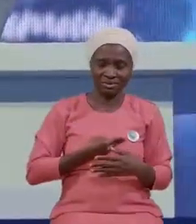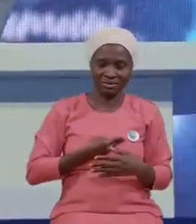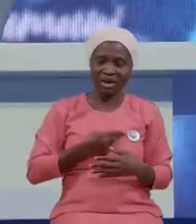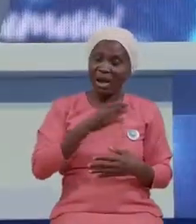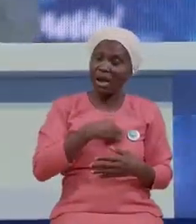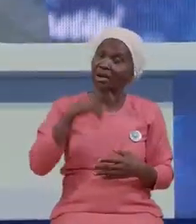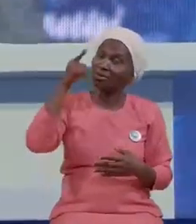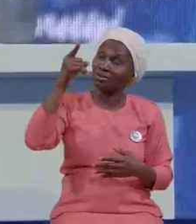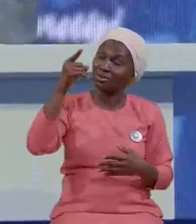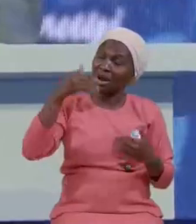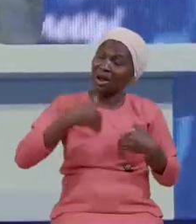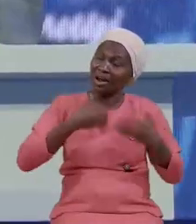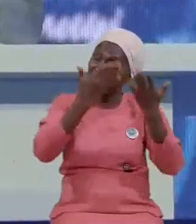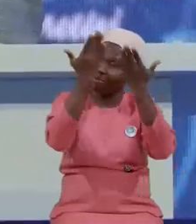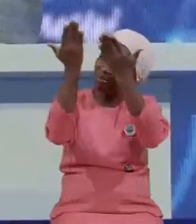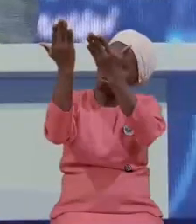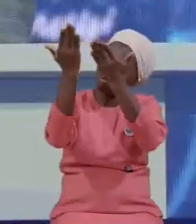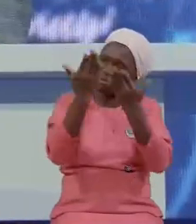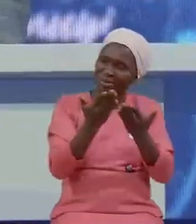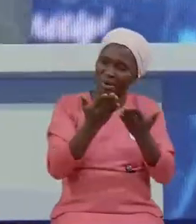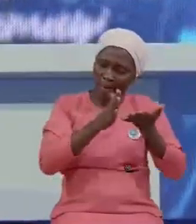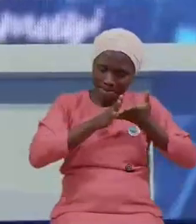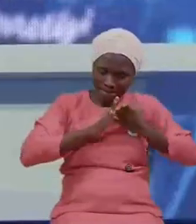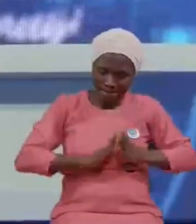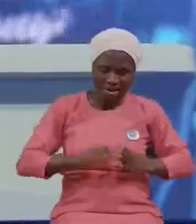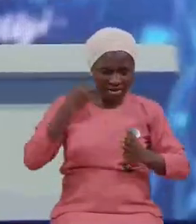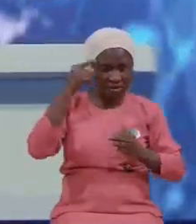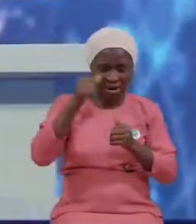Et tu as amené la paix pour chacun.